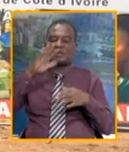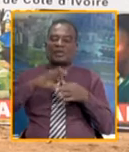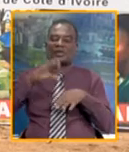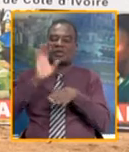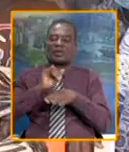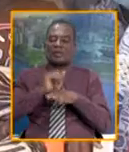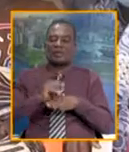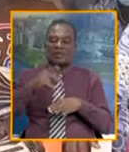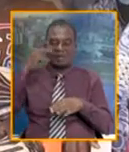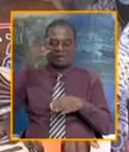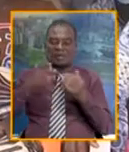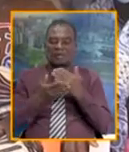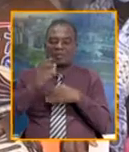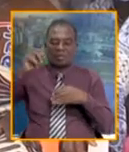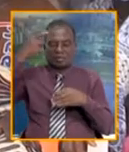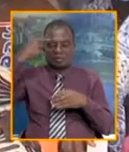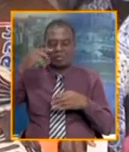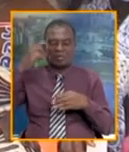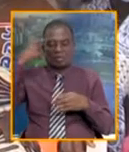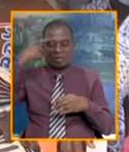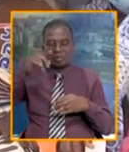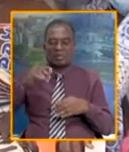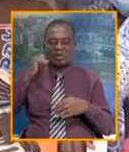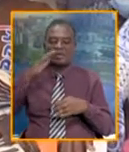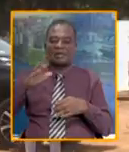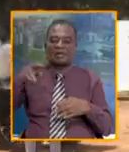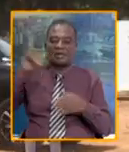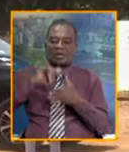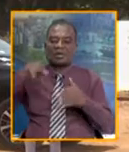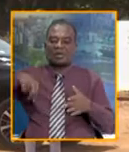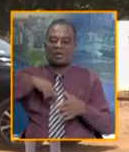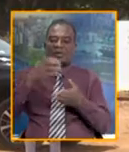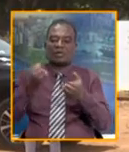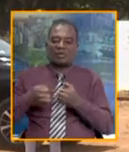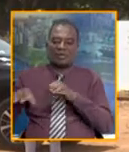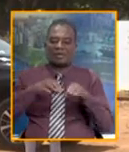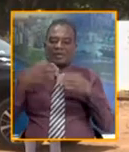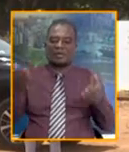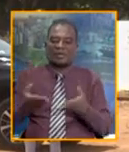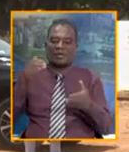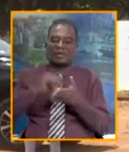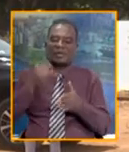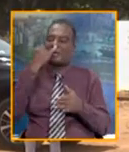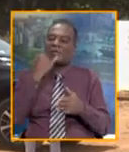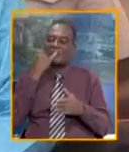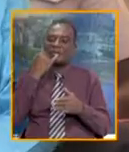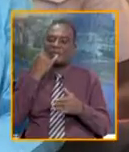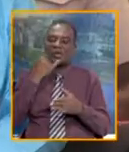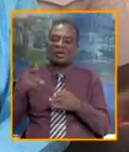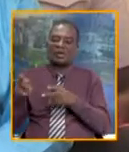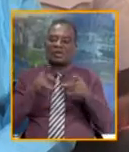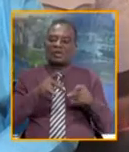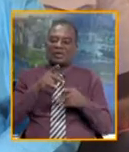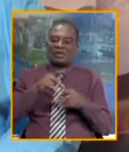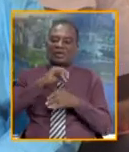initié par le gouvernement au profit des femmes. Ce que nous voulons faire ici sera vraiment du jus, selon les standards